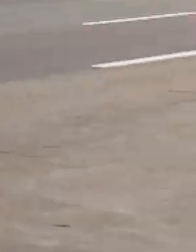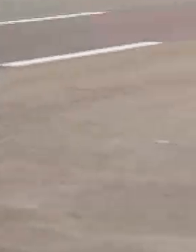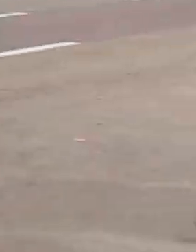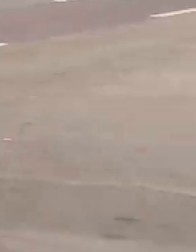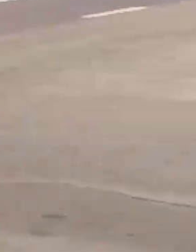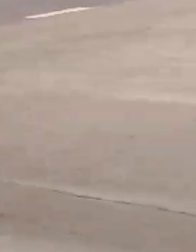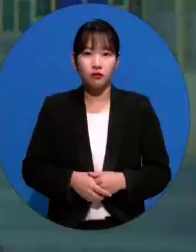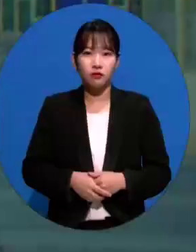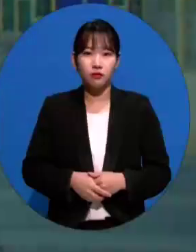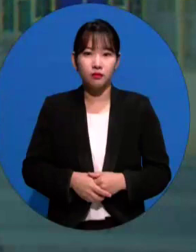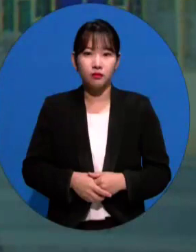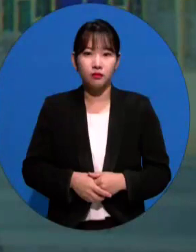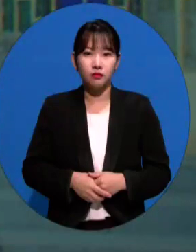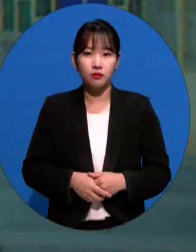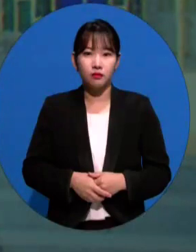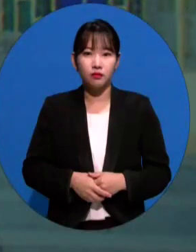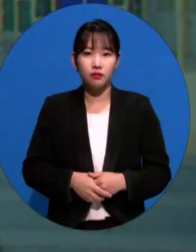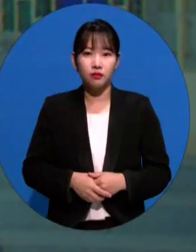줄어듭니다.